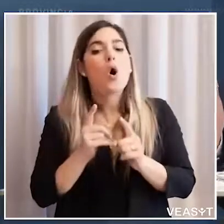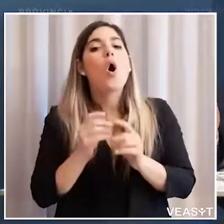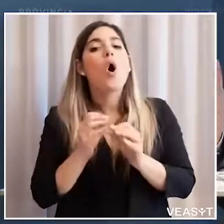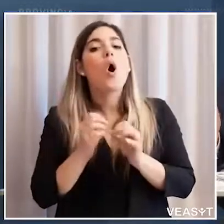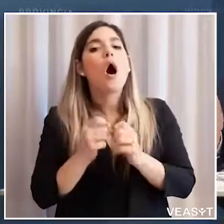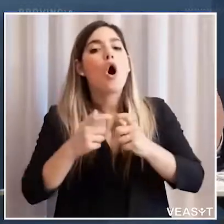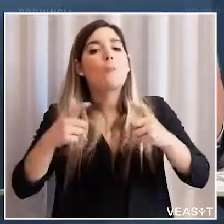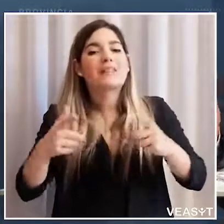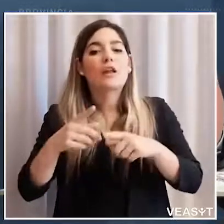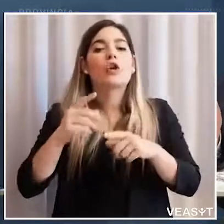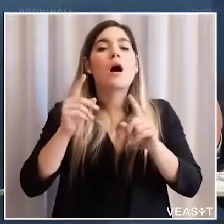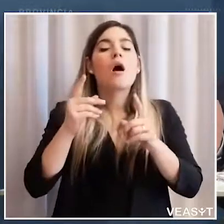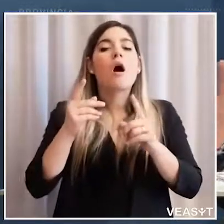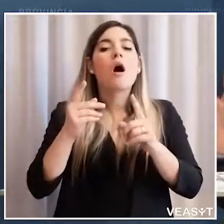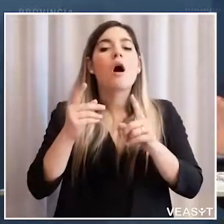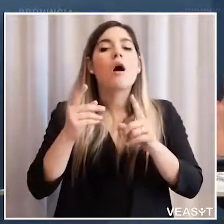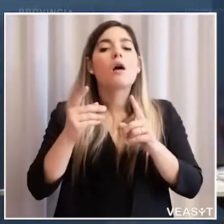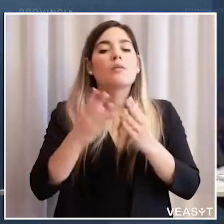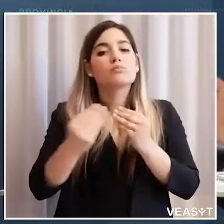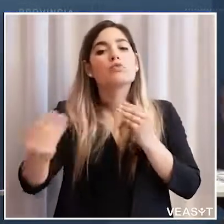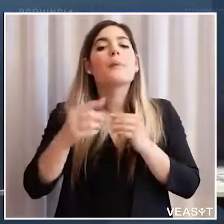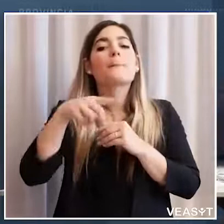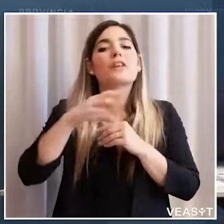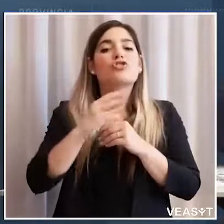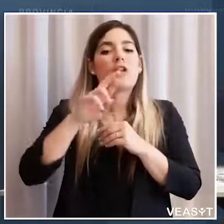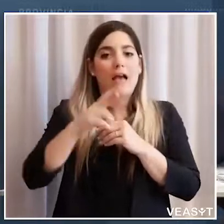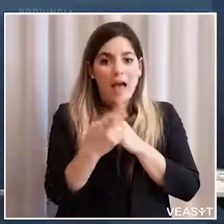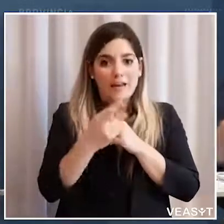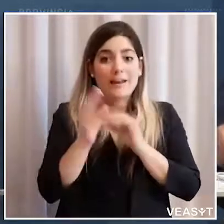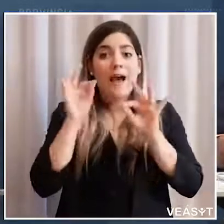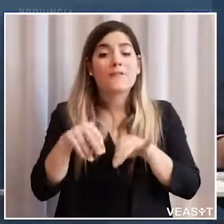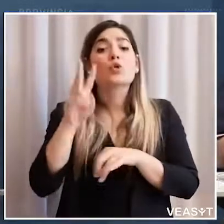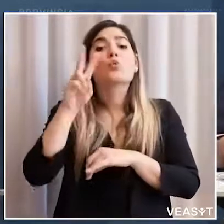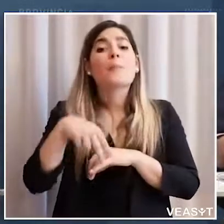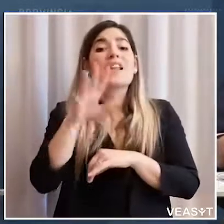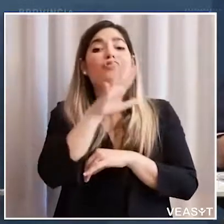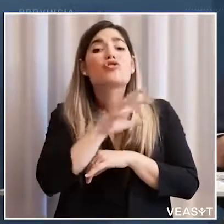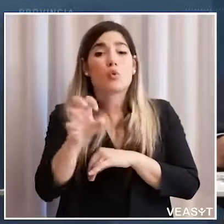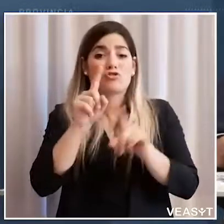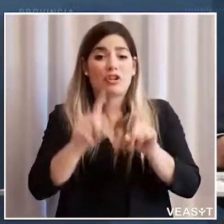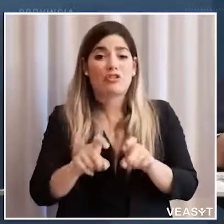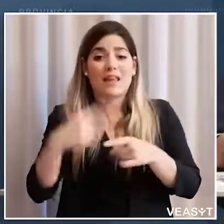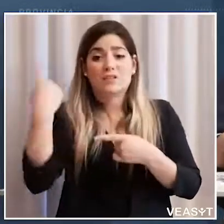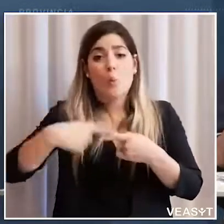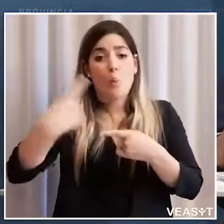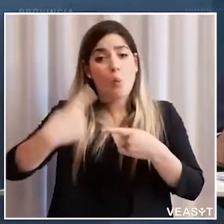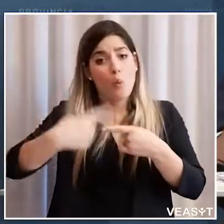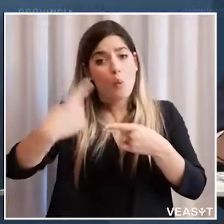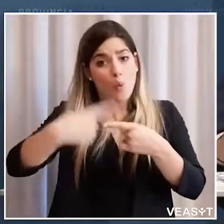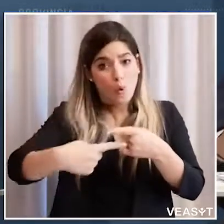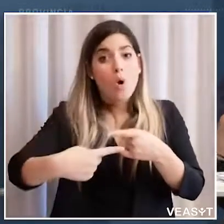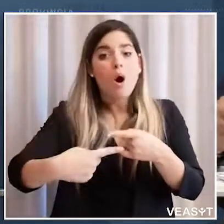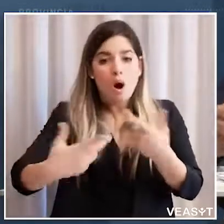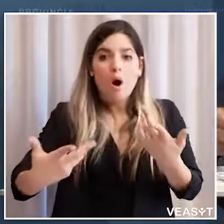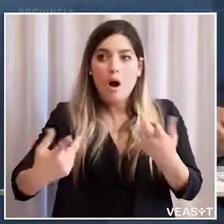la capacità dei pc air da 1606 che al massimo all'epoca fino a 2.500 test